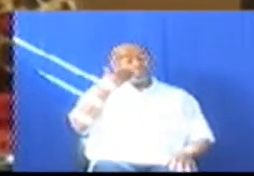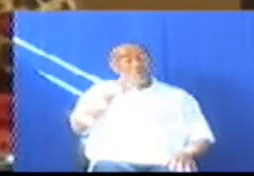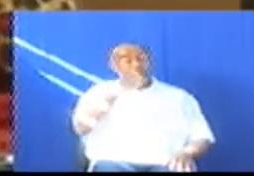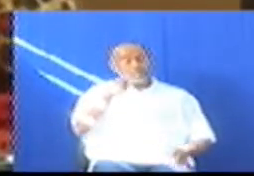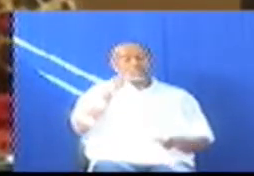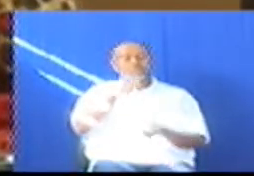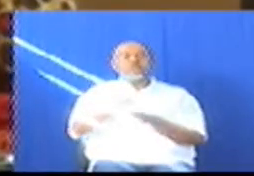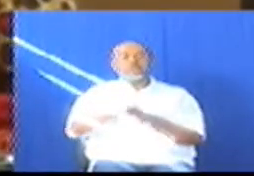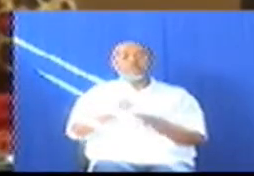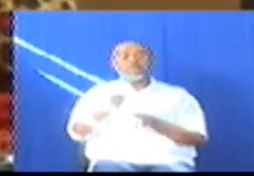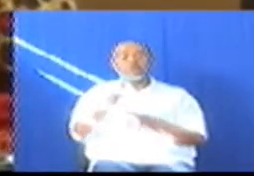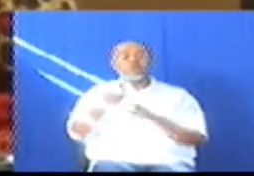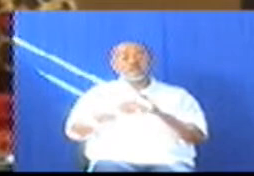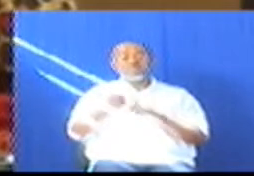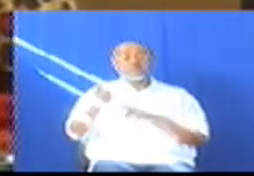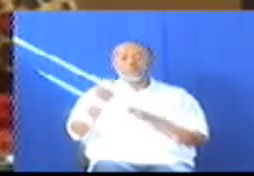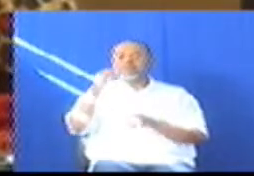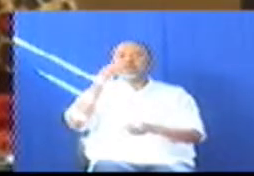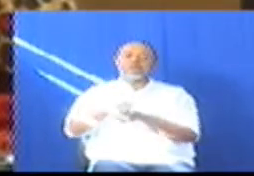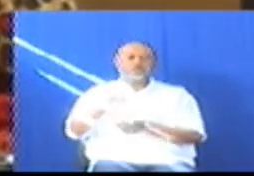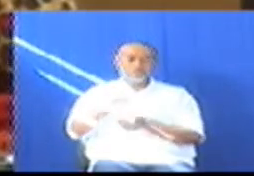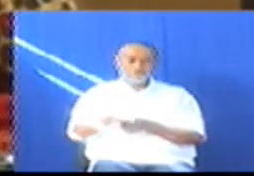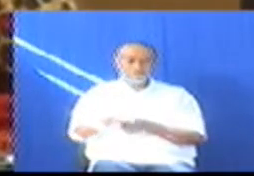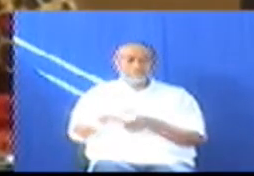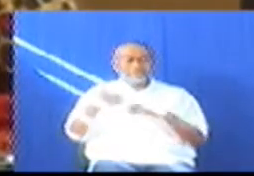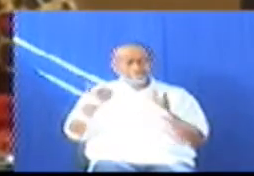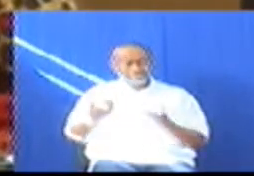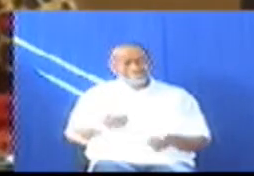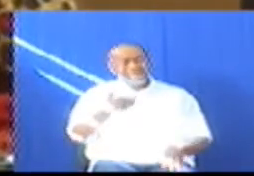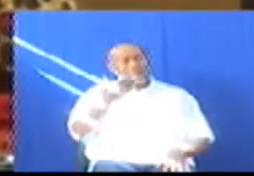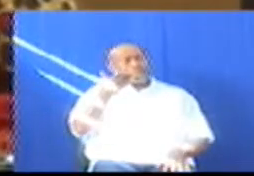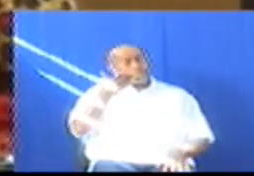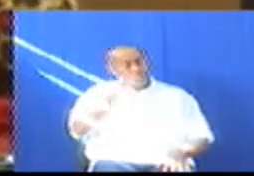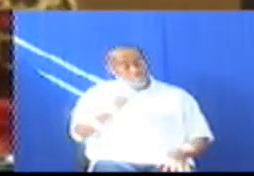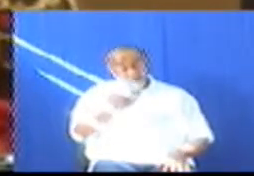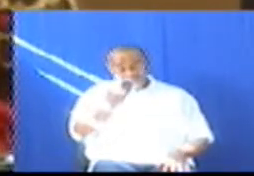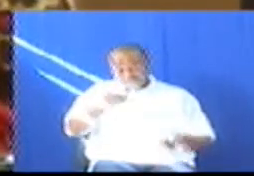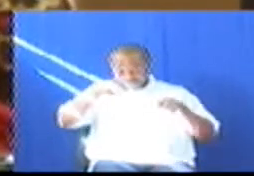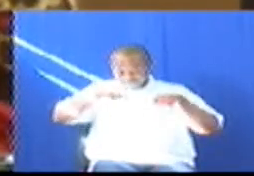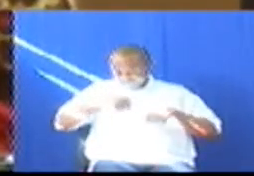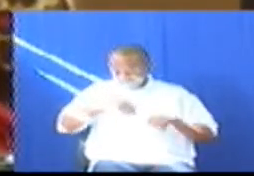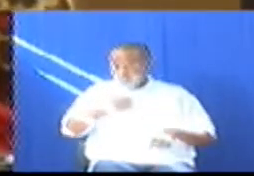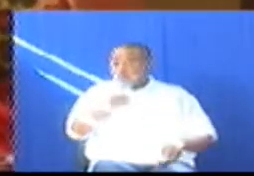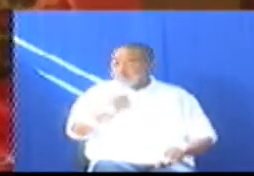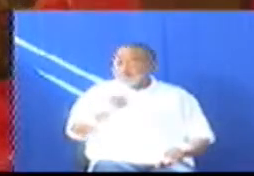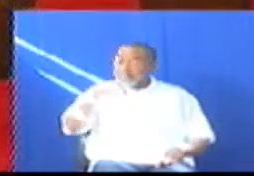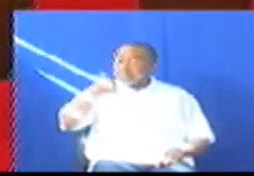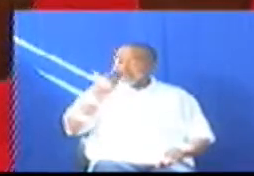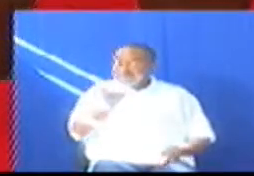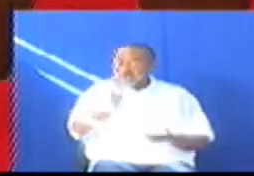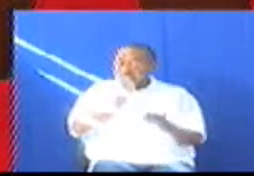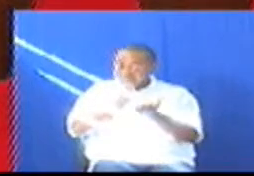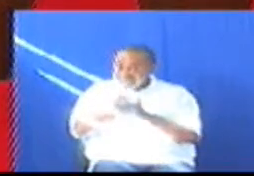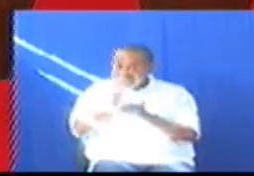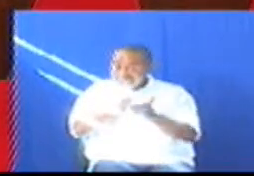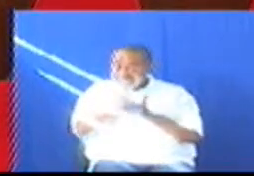fedha. Ni muhimu sana tuambiwe baada ku review